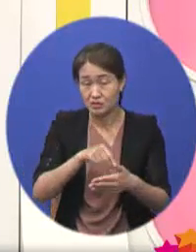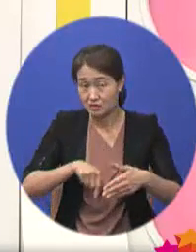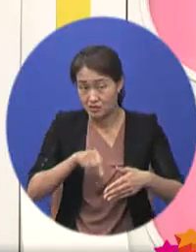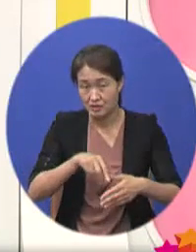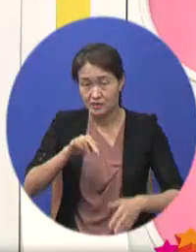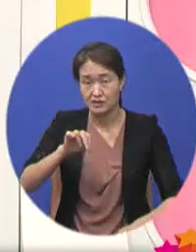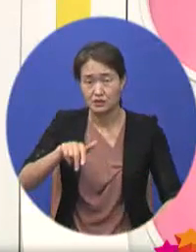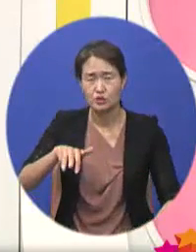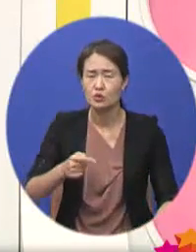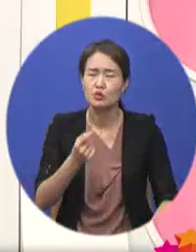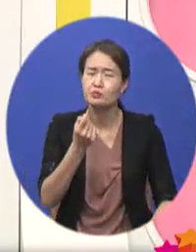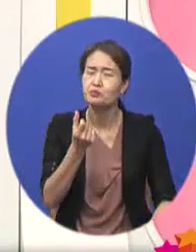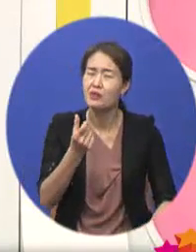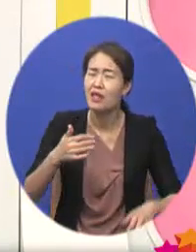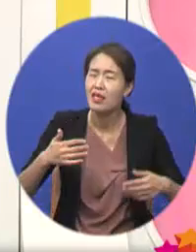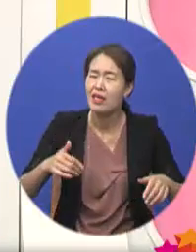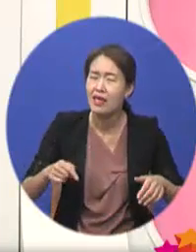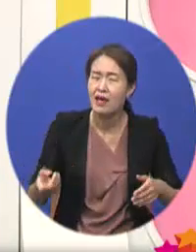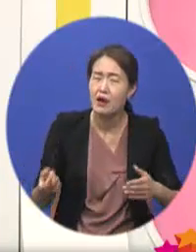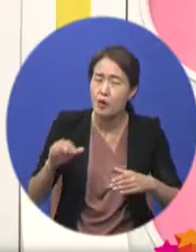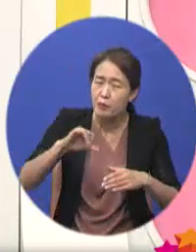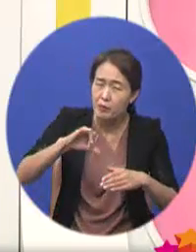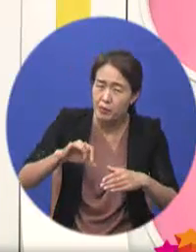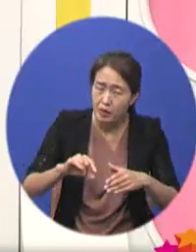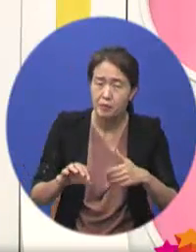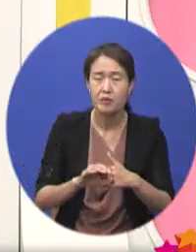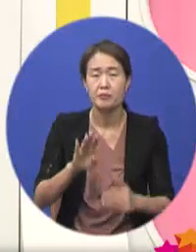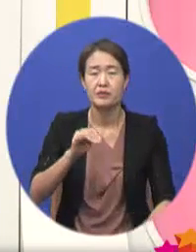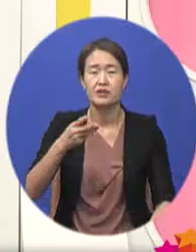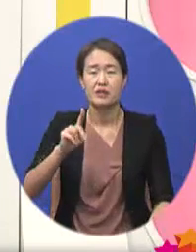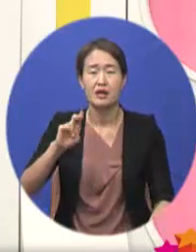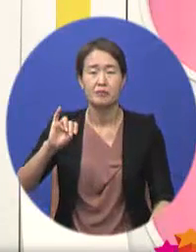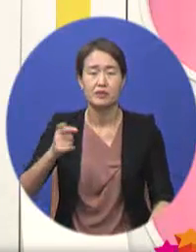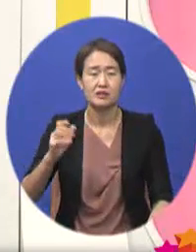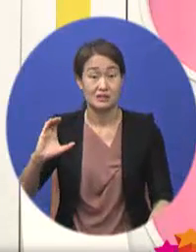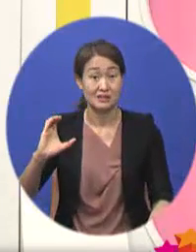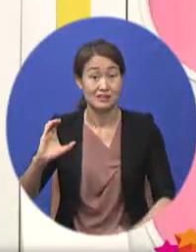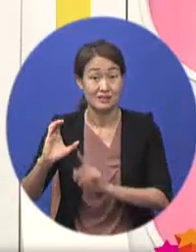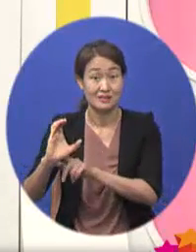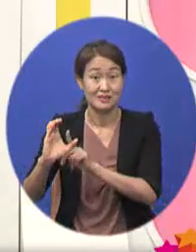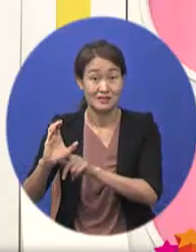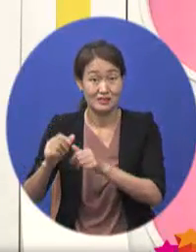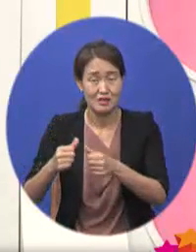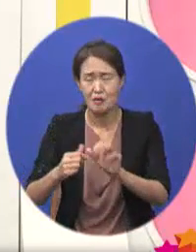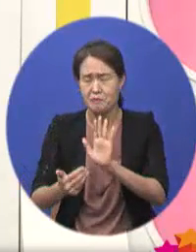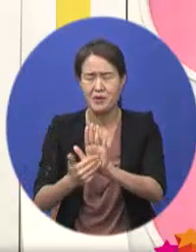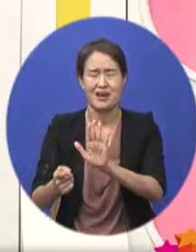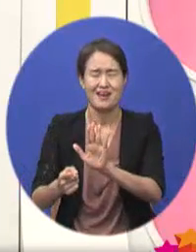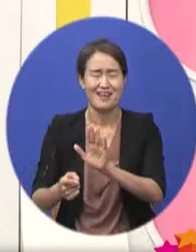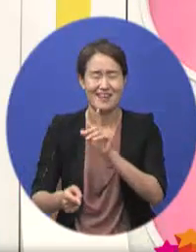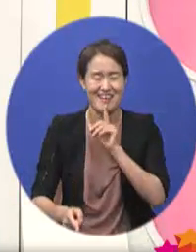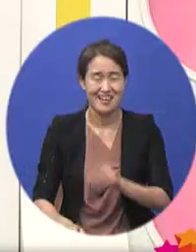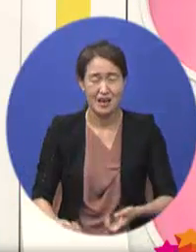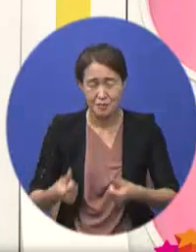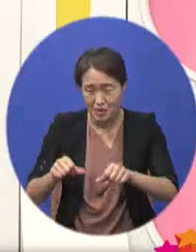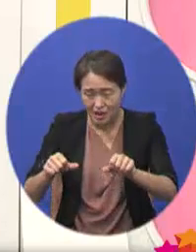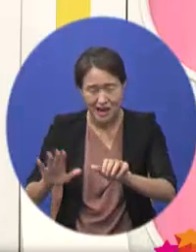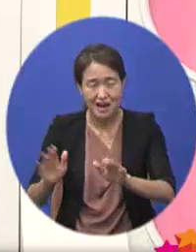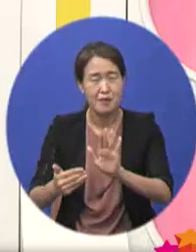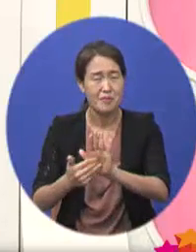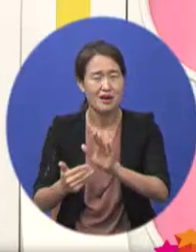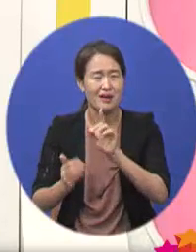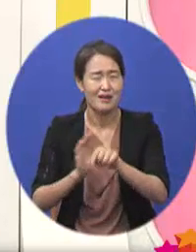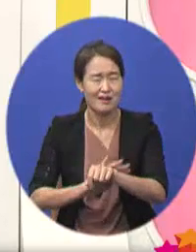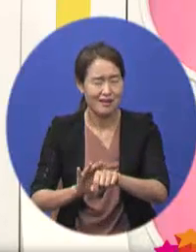식초를 약간만 이렇게 곁들이면은 비타민 C가 파괴되는 것을 막아준다고 합니다. 식초 얘기하니까 벌써 침. 아, 네. 저도